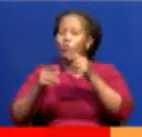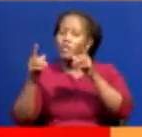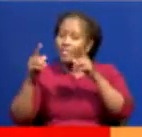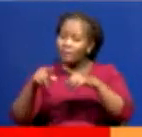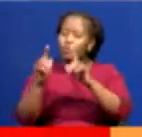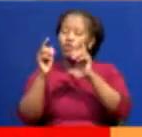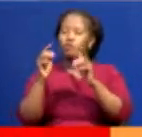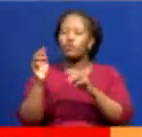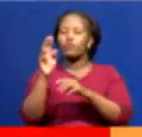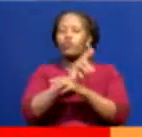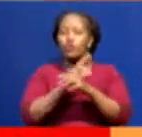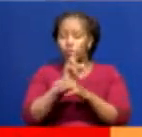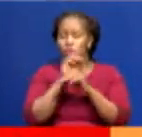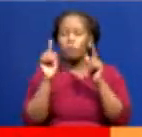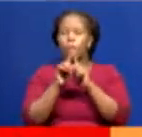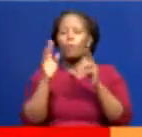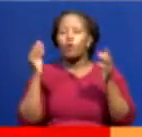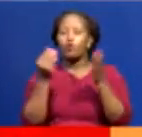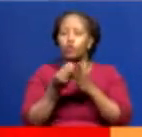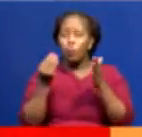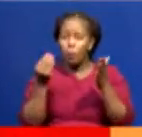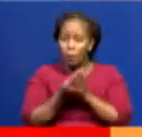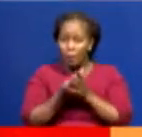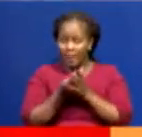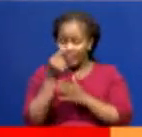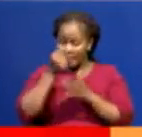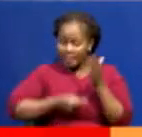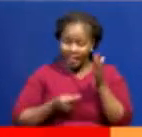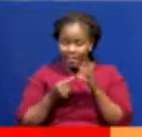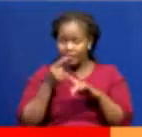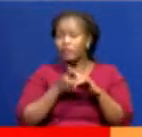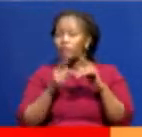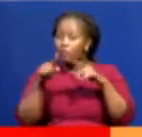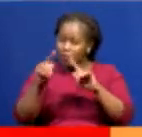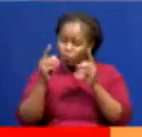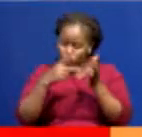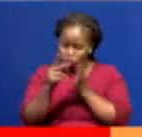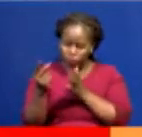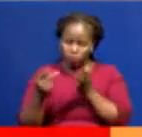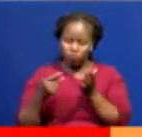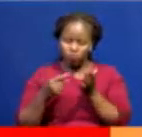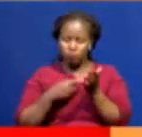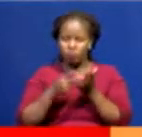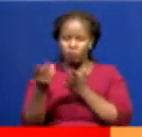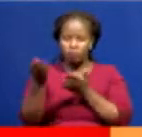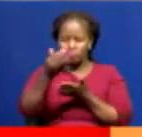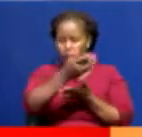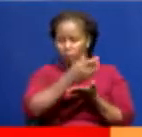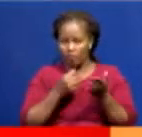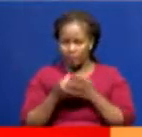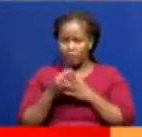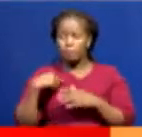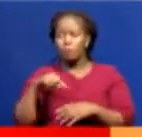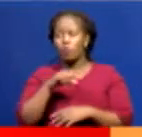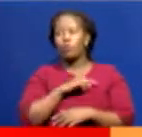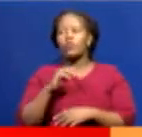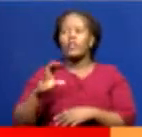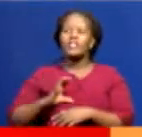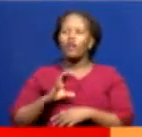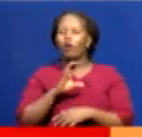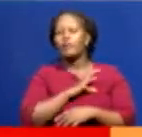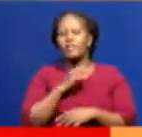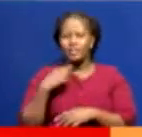watatumia, na hizo pesa za kodi inatoka katika kodi ambao wao wanalipa? Sasa katika kamati yetu juzi tulikuwa